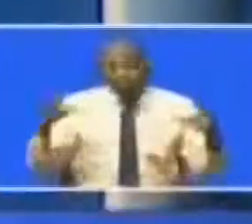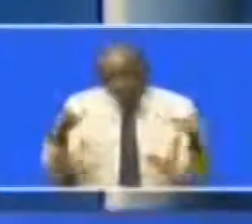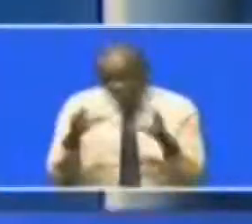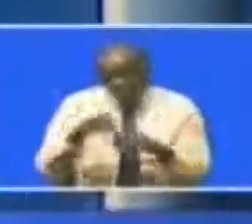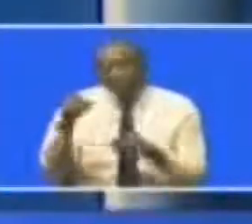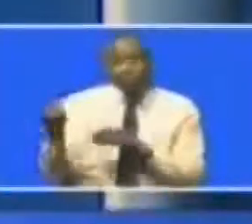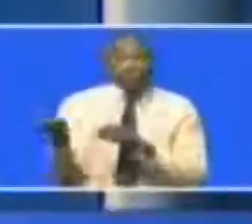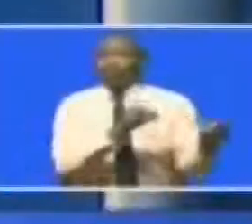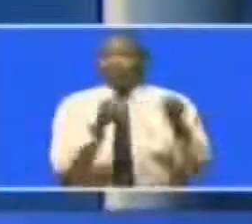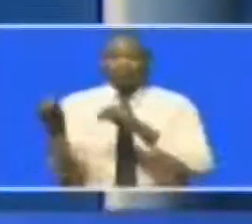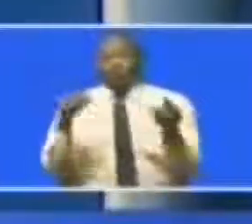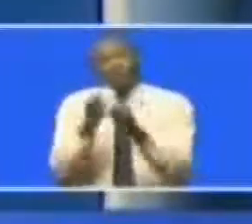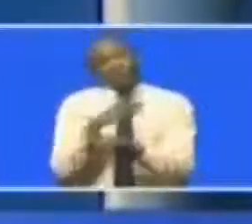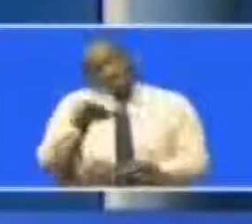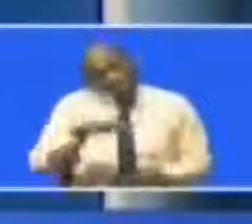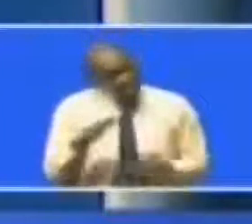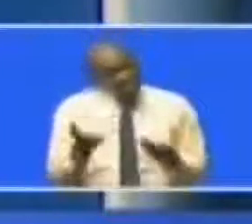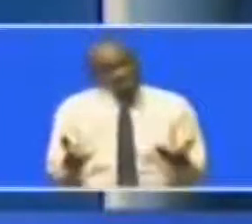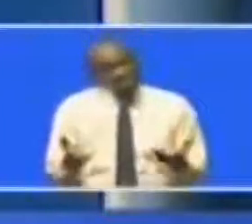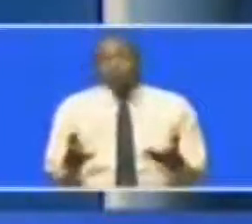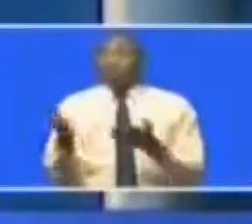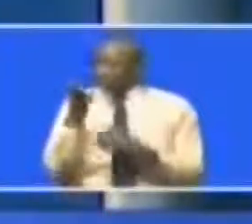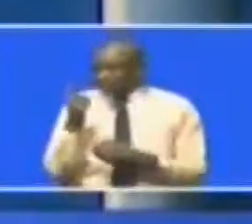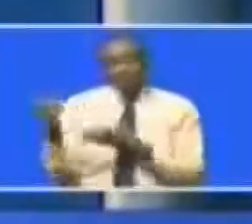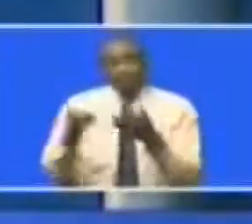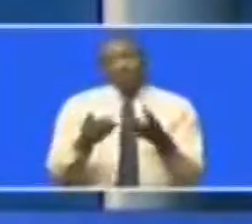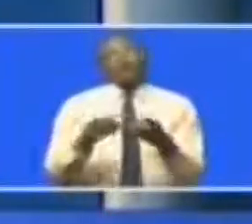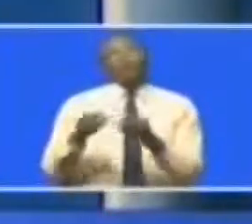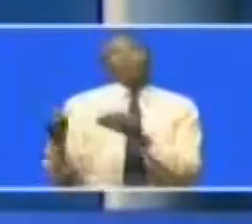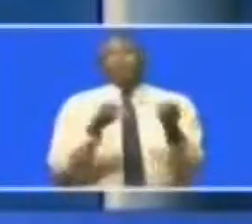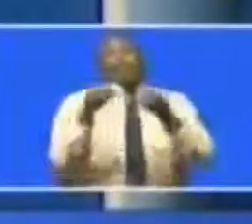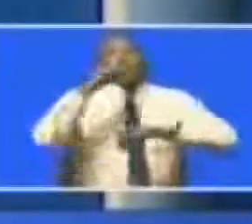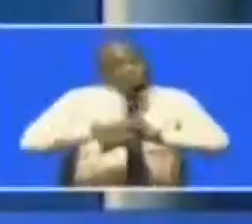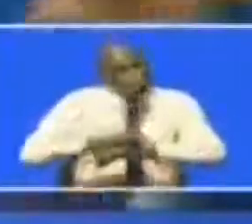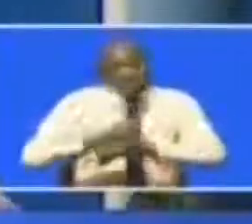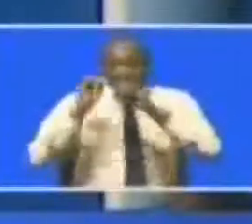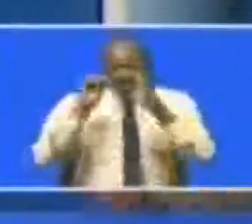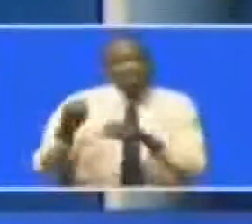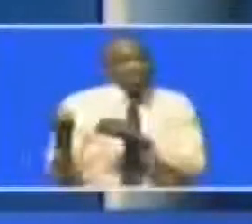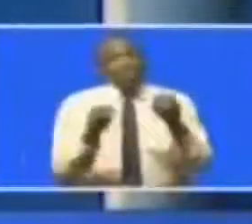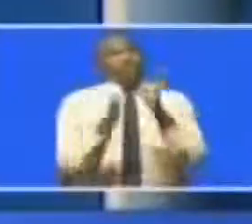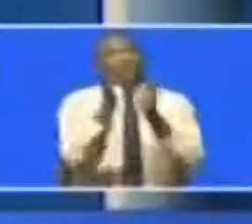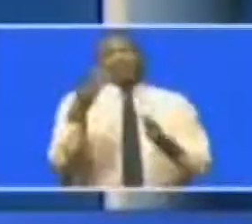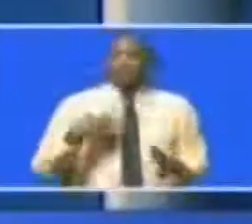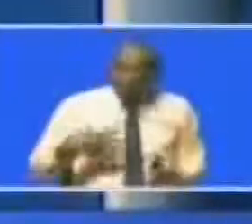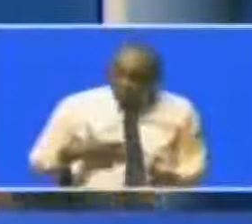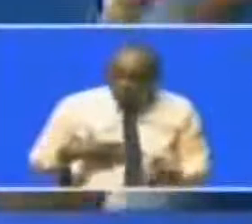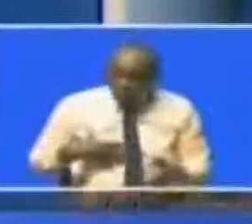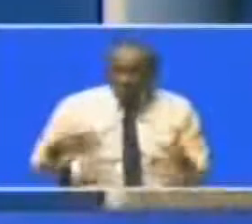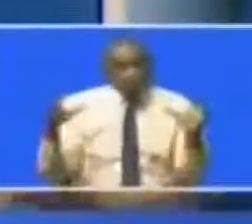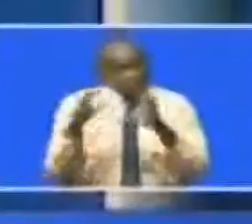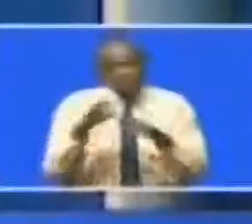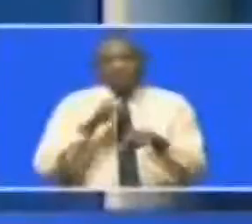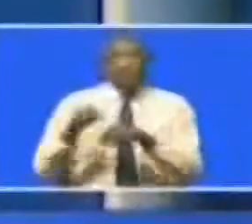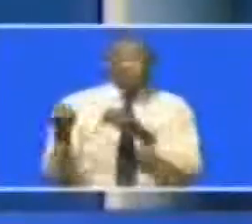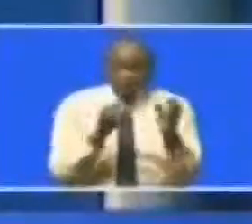ya kuhamahama wanapopeleka mifugo, wangeleta kitu kama mobile schools ambapo kuna mwalimu anahama pamoja na na jamii